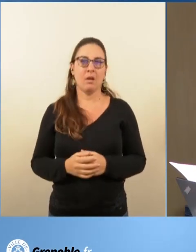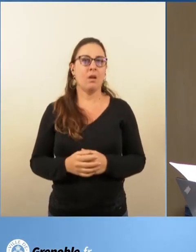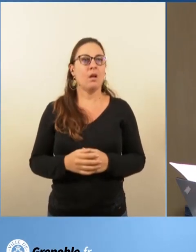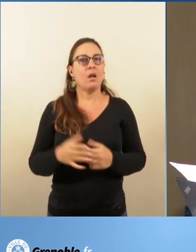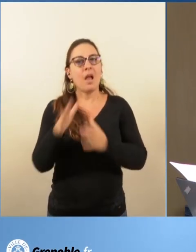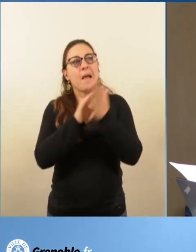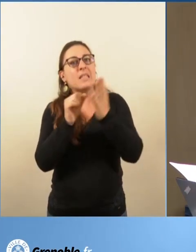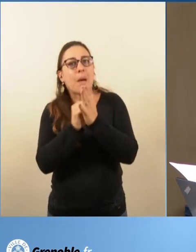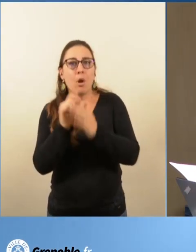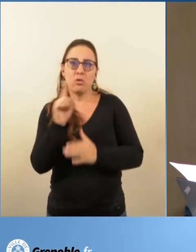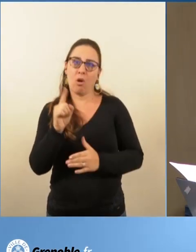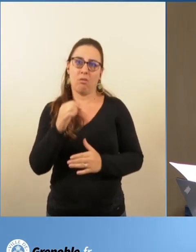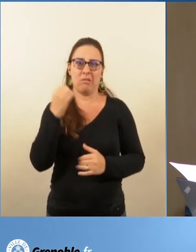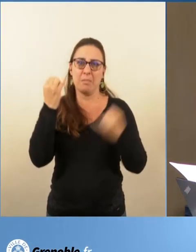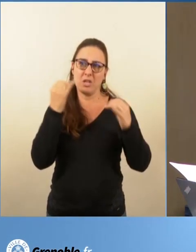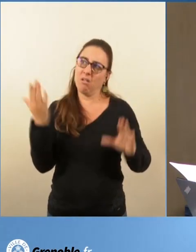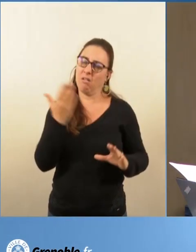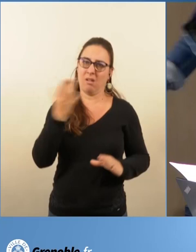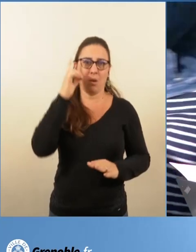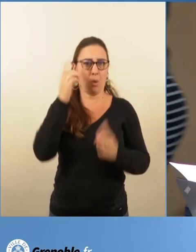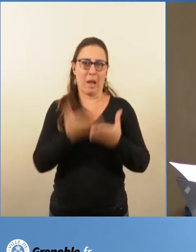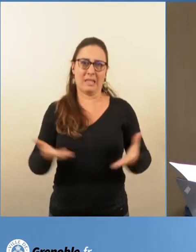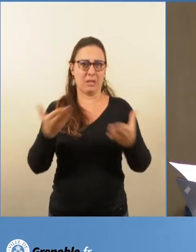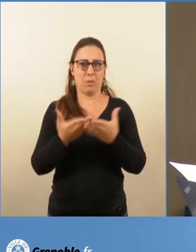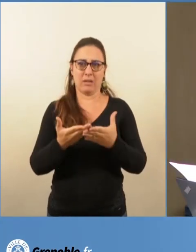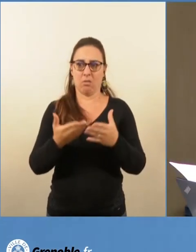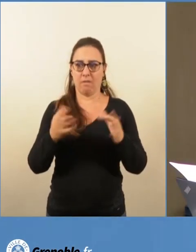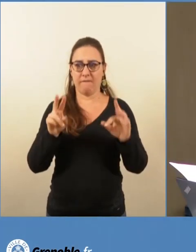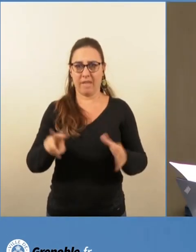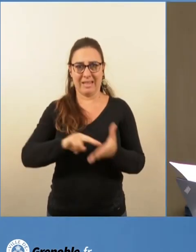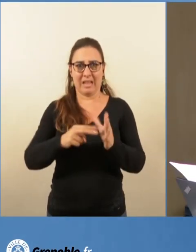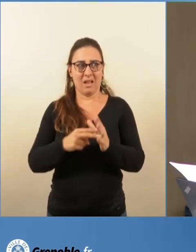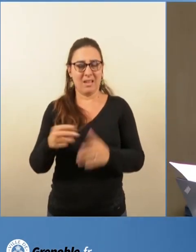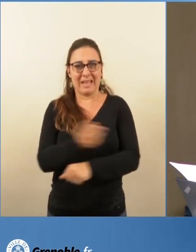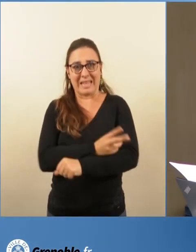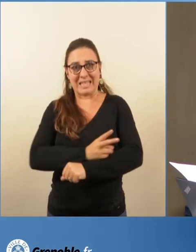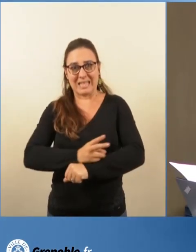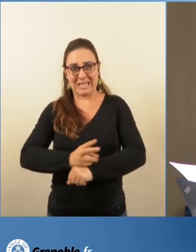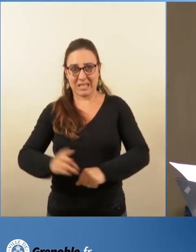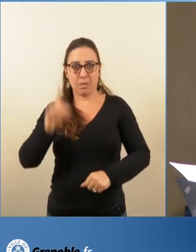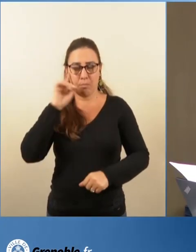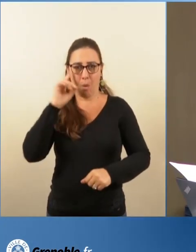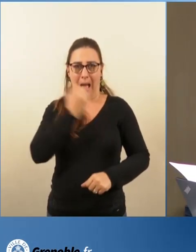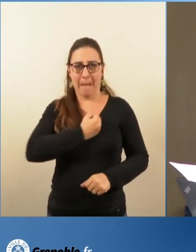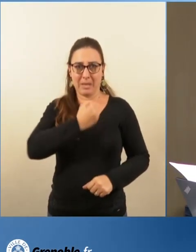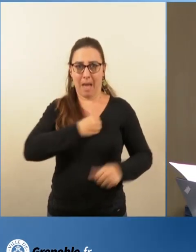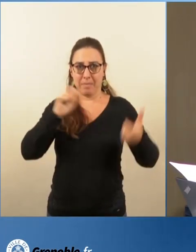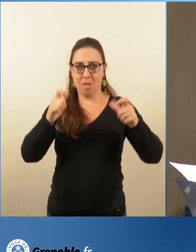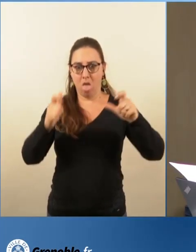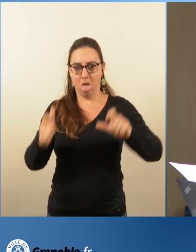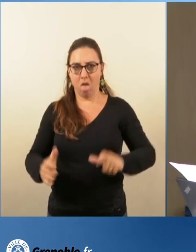et ça serait superbe parce que la situation elle est quand même extrêmement techniquement risqué mais se dégrade de jour en jour